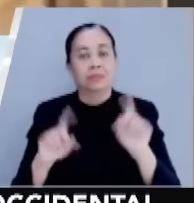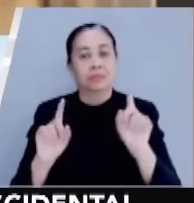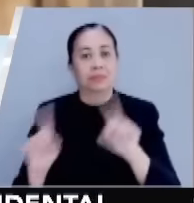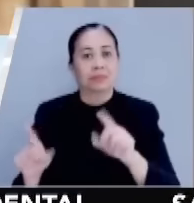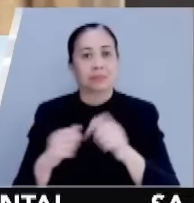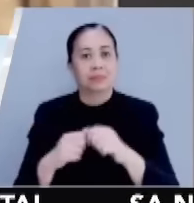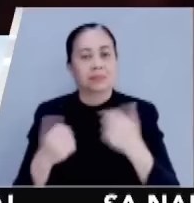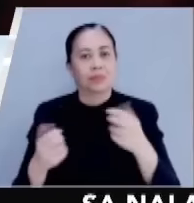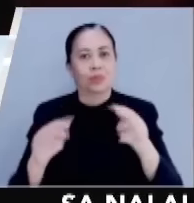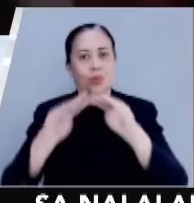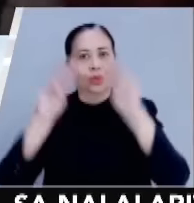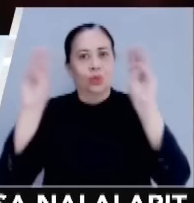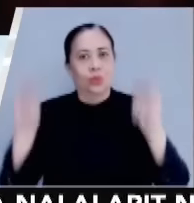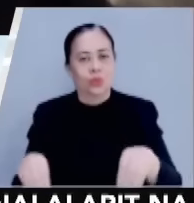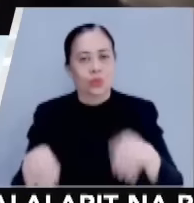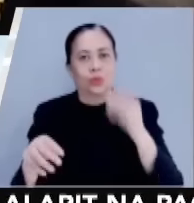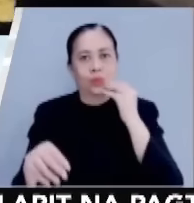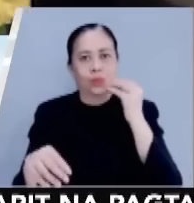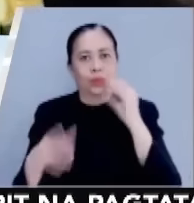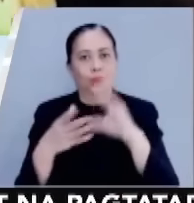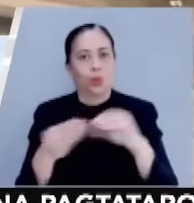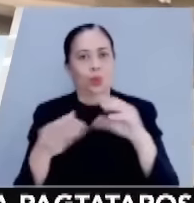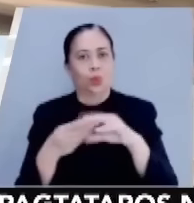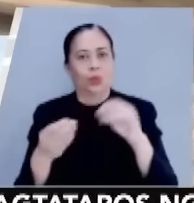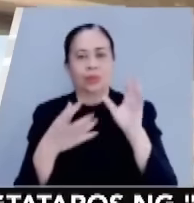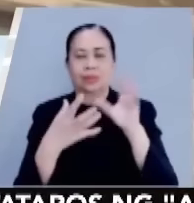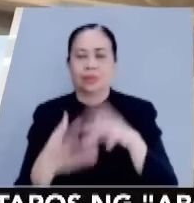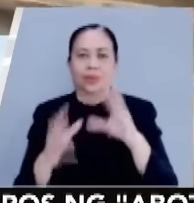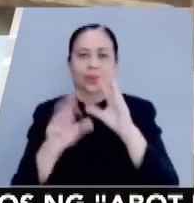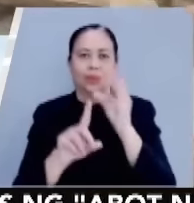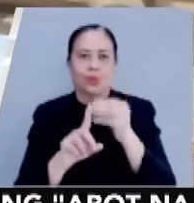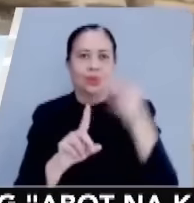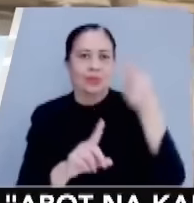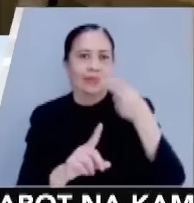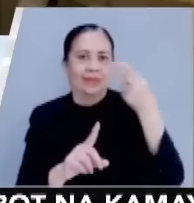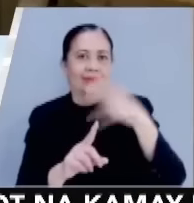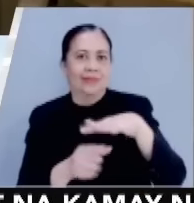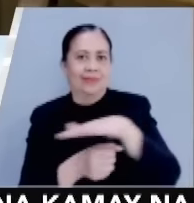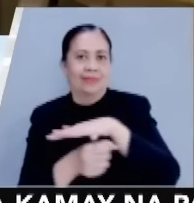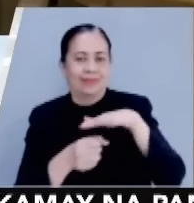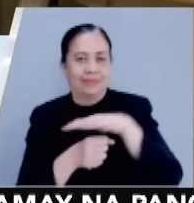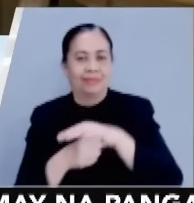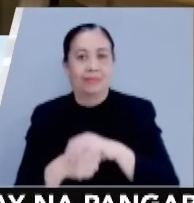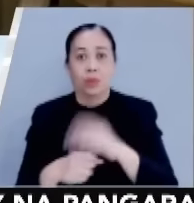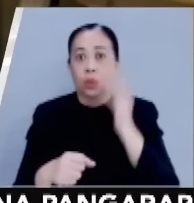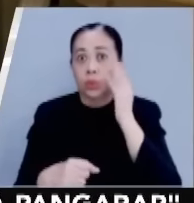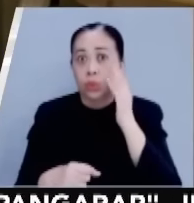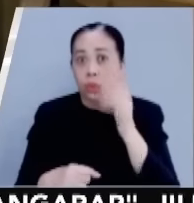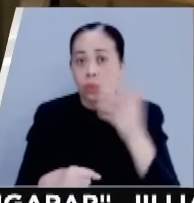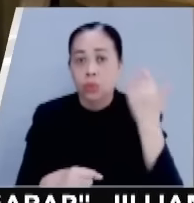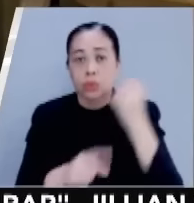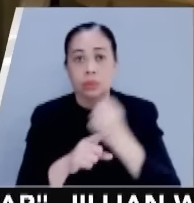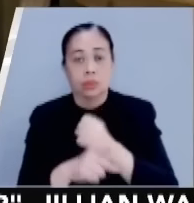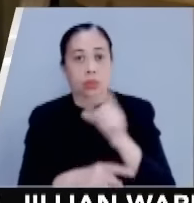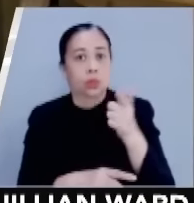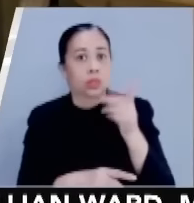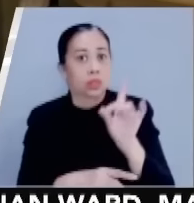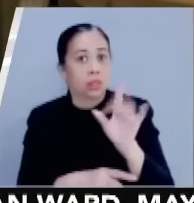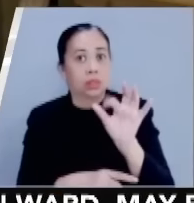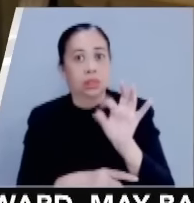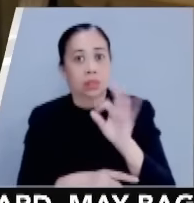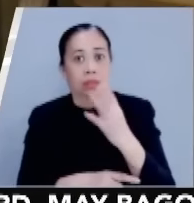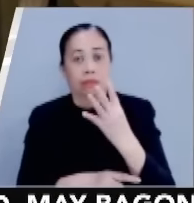Museum na tahanan ng kwento ng mayamang kultura at kasaysayan ng bayan. Alam nyo ba na noong September 28,